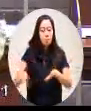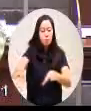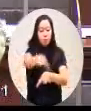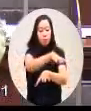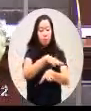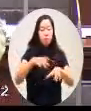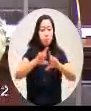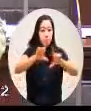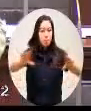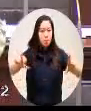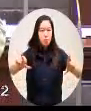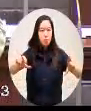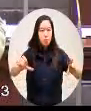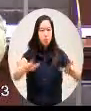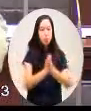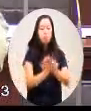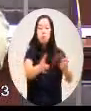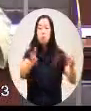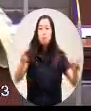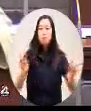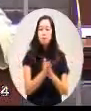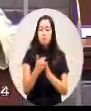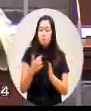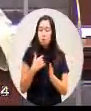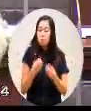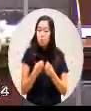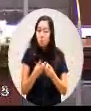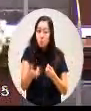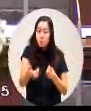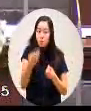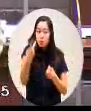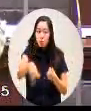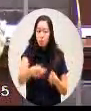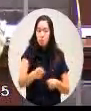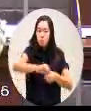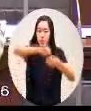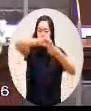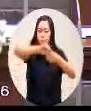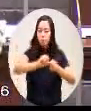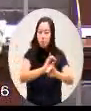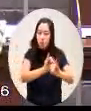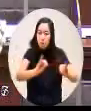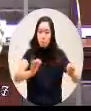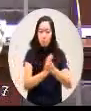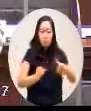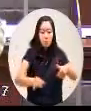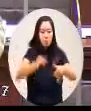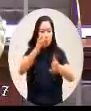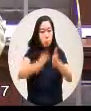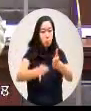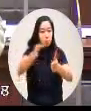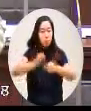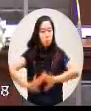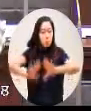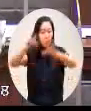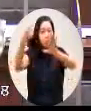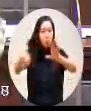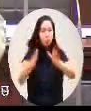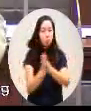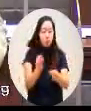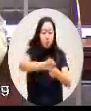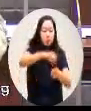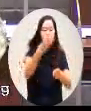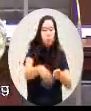境很不同，那我们怎么样子增加土地的价值啊，增加高雄